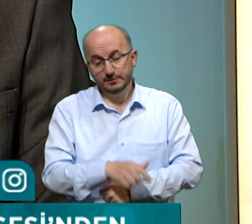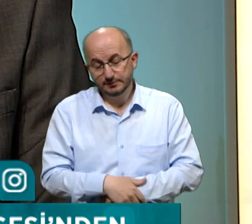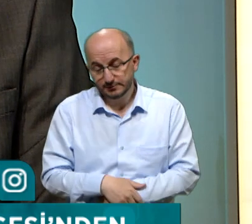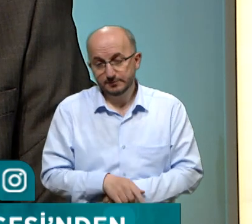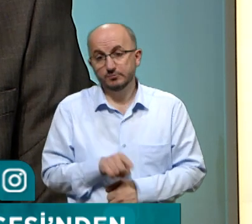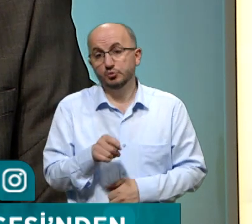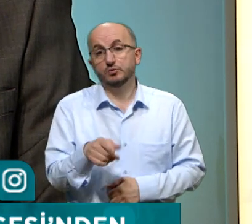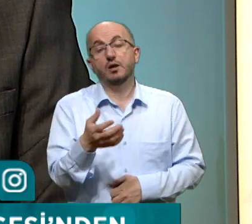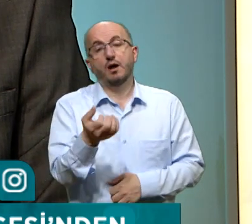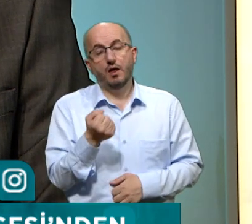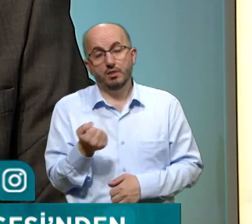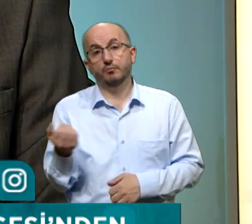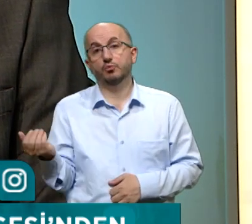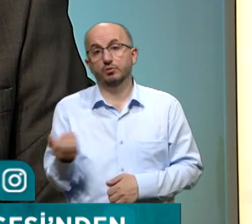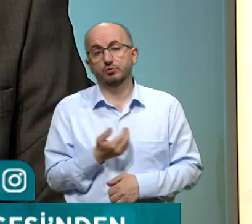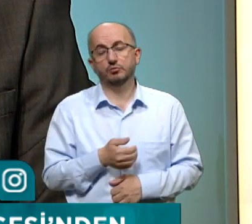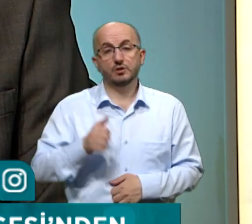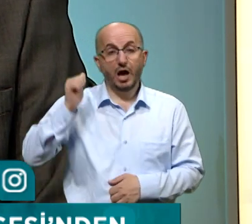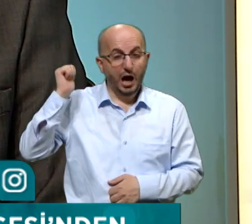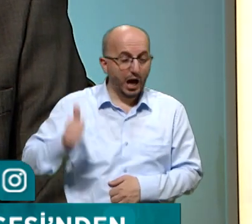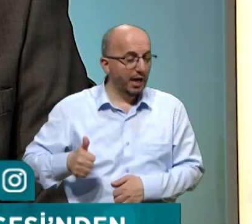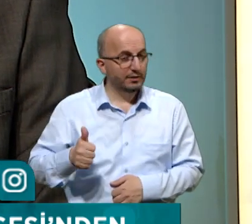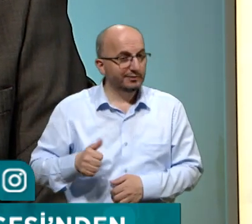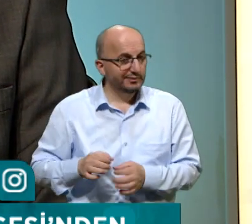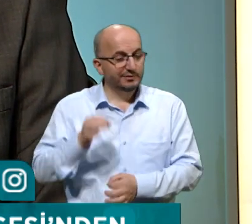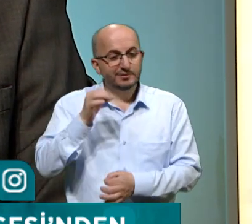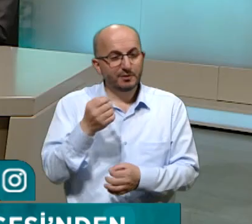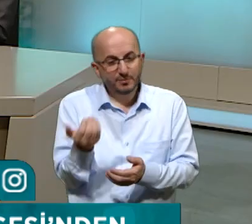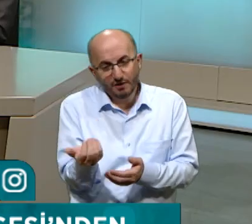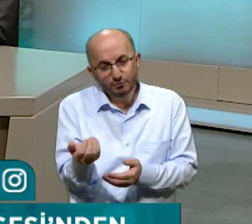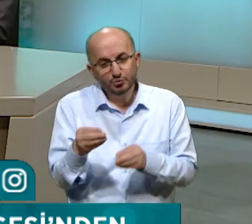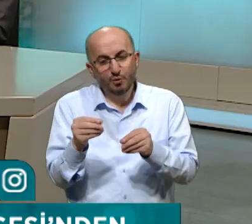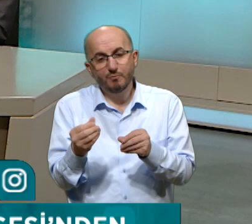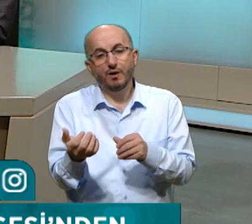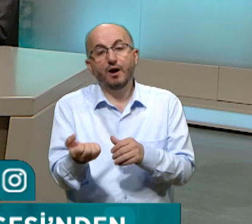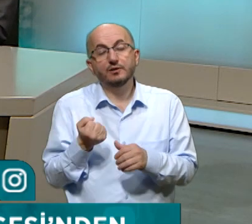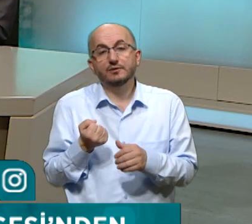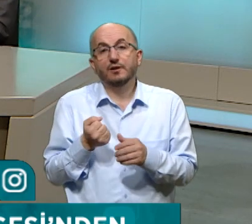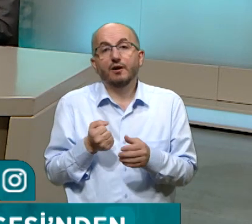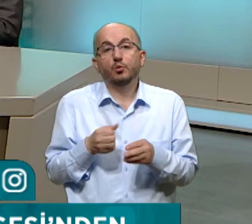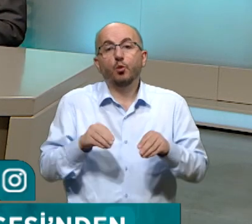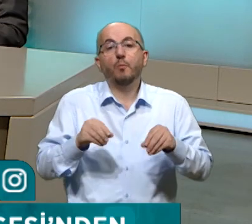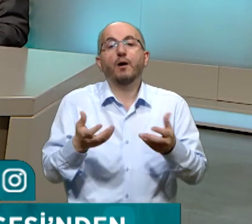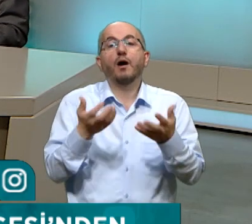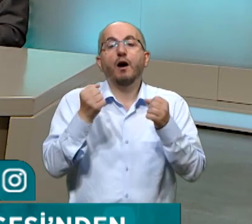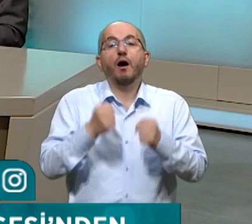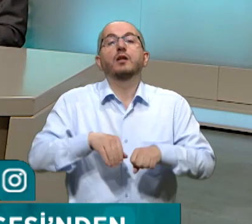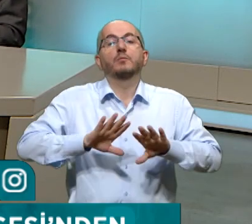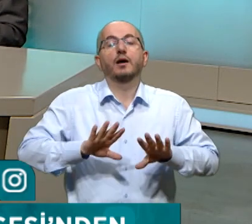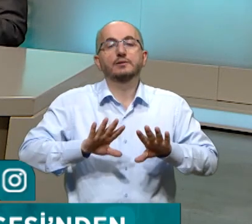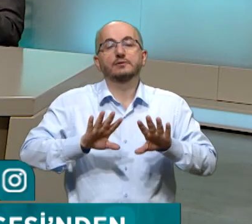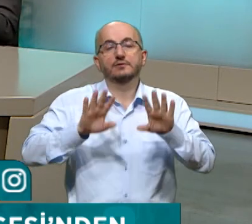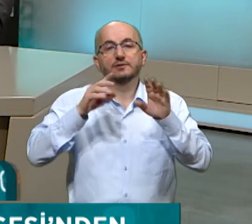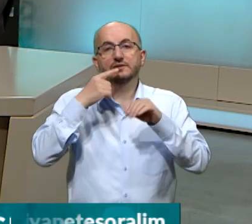buradan Alıp Götürür Seher Hacı bir avuç toprak götürürse O belli de Ne Yapmaz Toprak kalmazdı Onun için